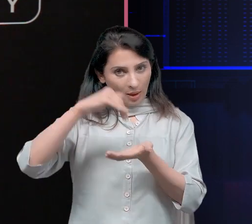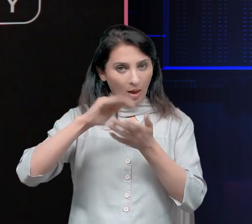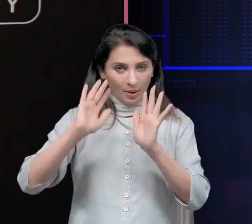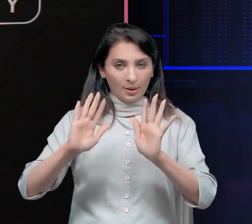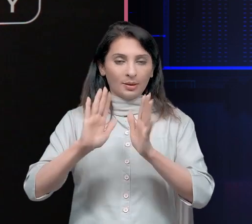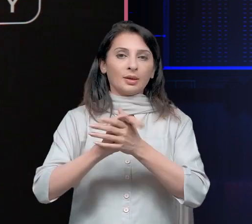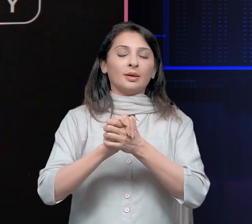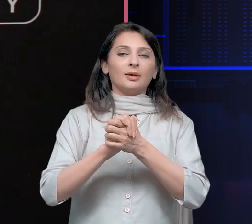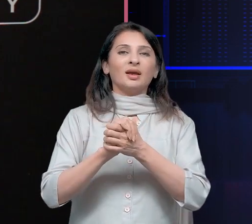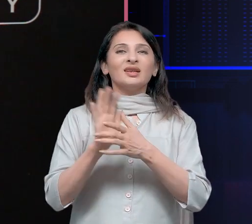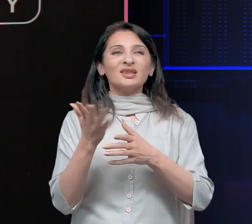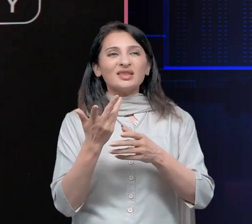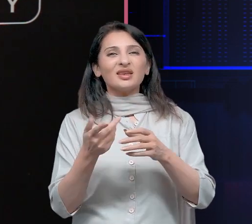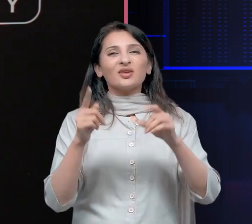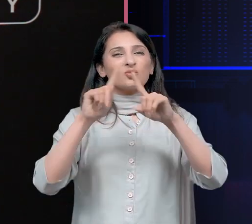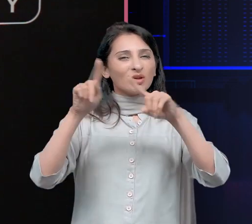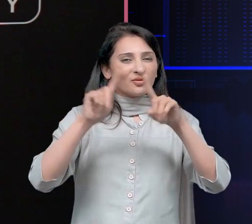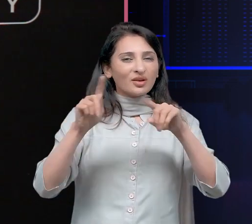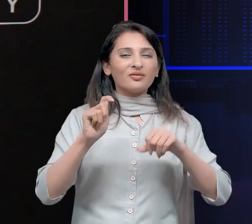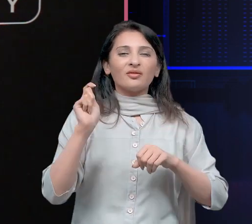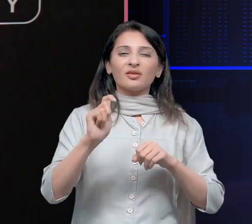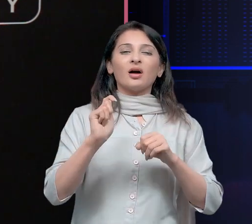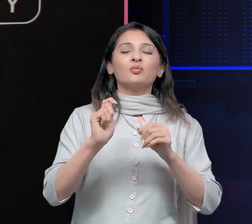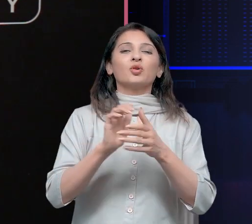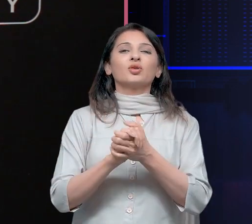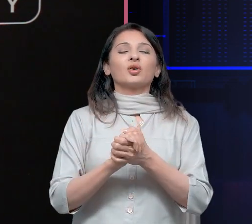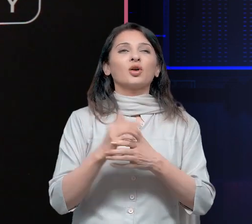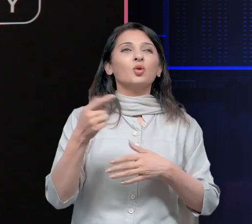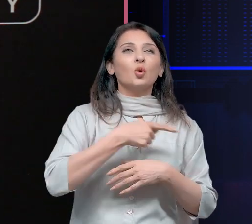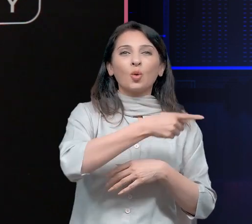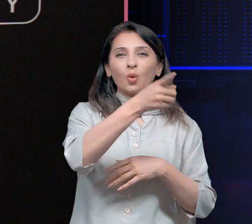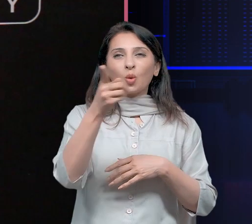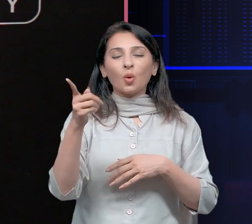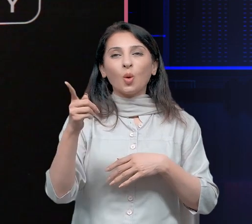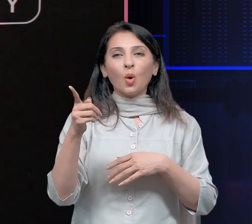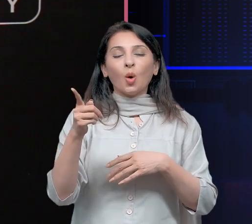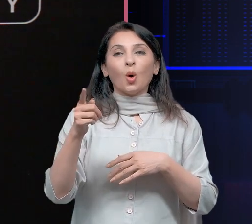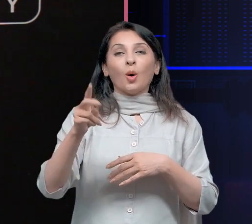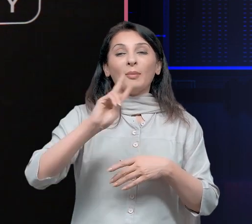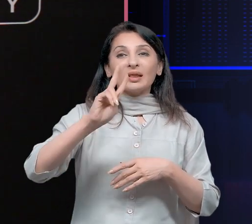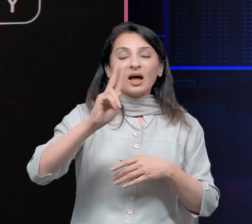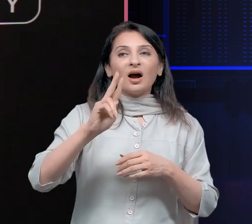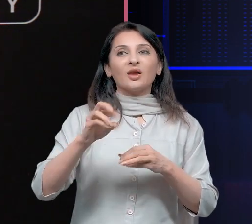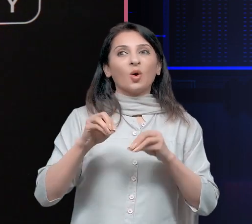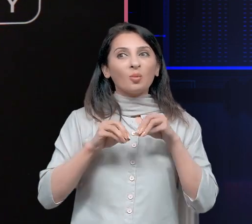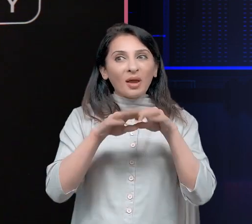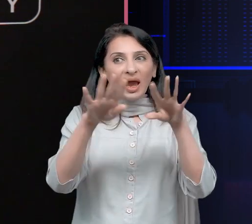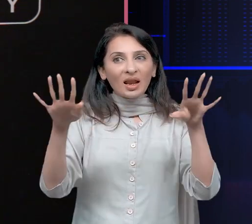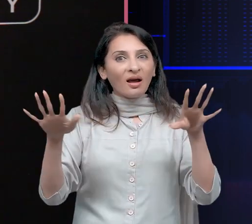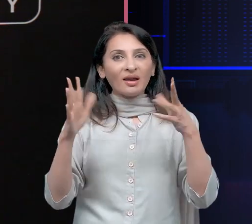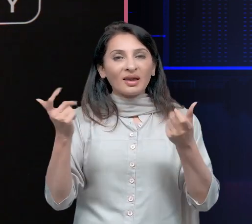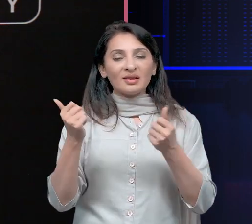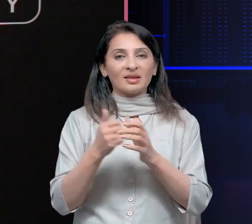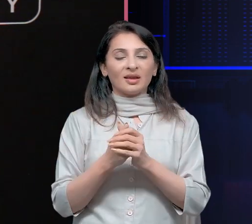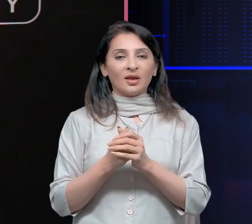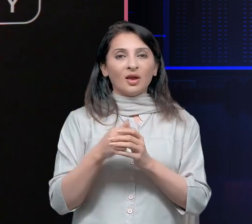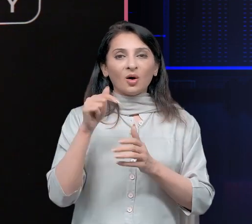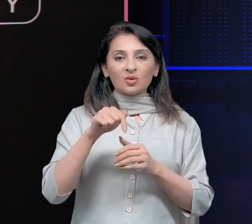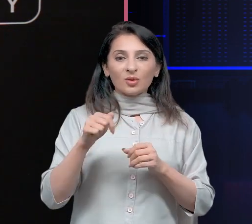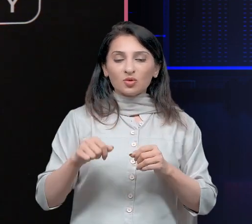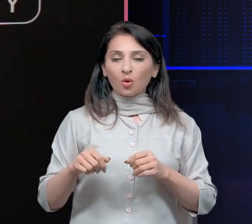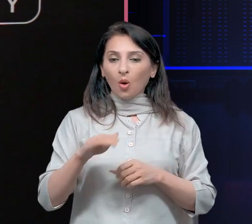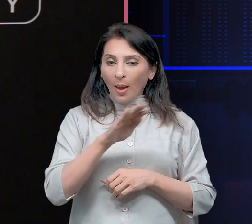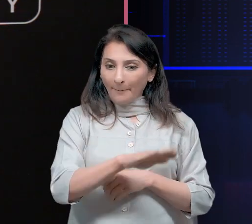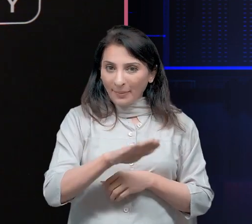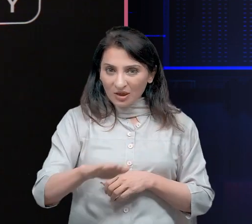है। उसी के ऊपर था कि जो बच्चे हैं, अपेरेंटली पाकिस्तान में कोई क़ानून नहीं है जिसमें वो रजिस्टर किए जाते हैं, तो